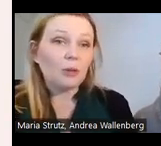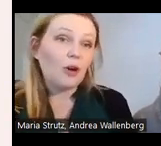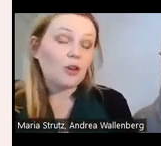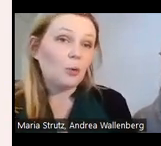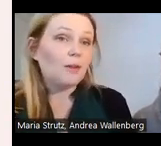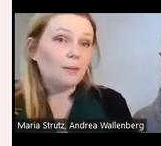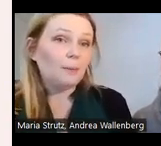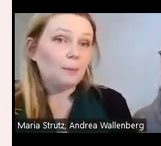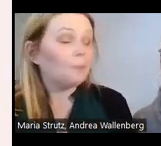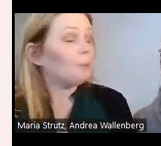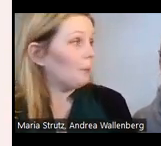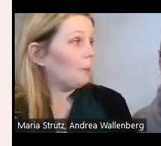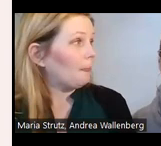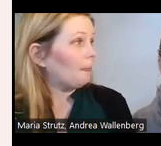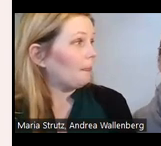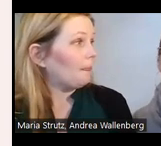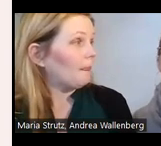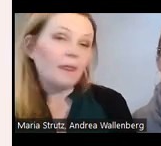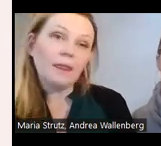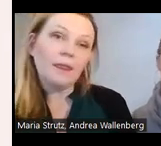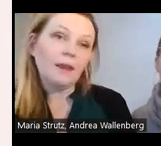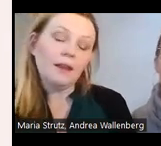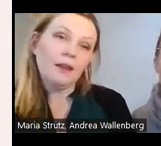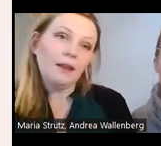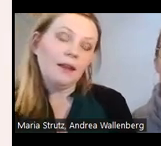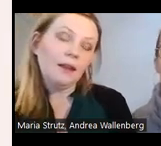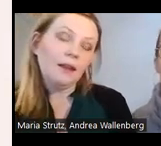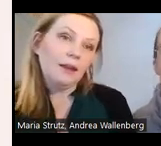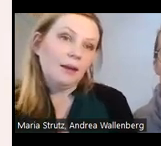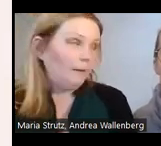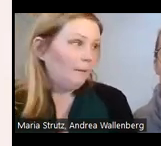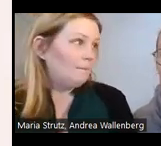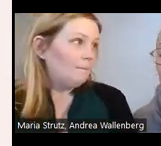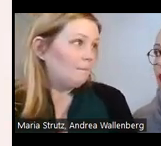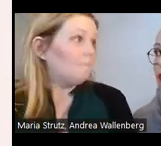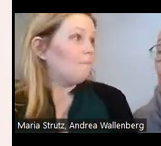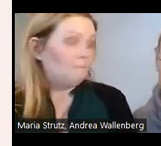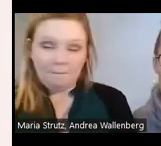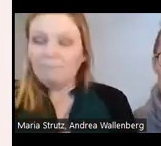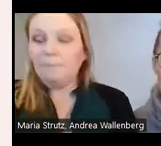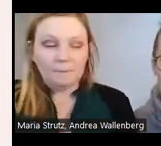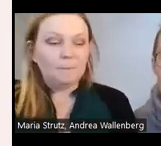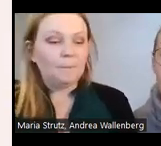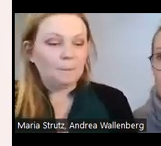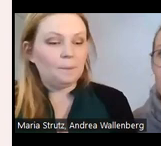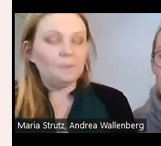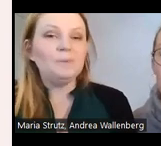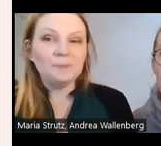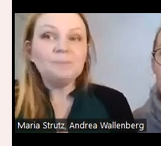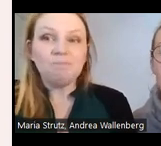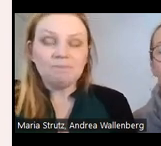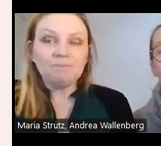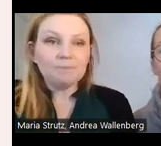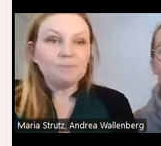under dagen på förskolan. Det kan ju vara väldigt enkelt eller skönt för ett barn att kunna få återberätta utan det här talkravet igen. Man kan peka